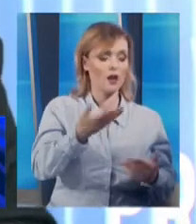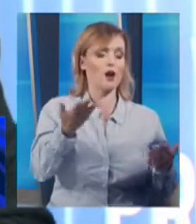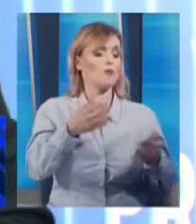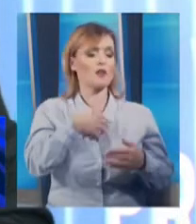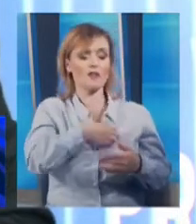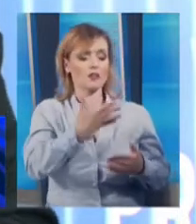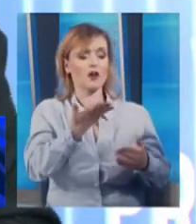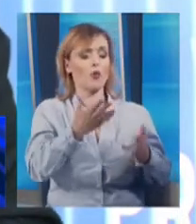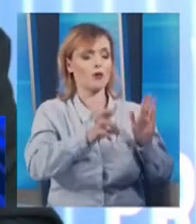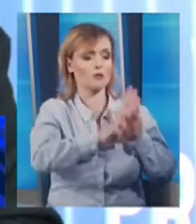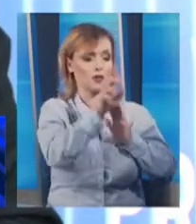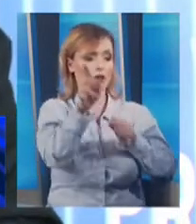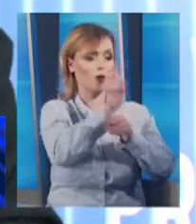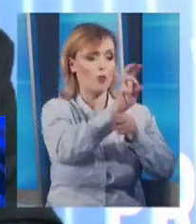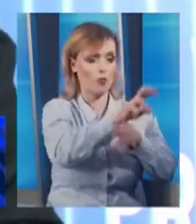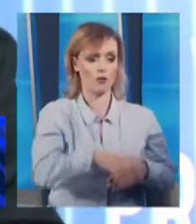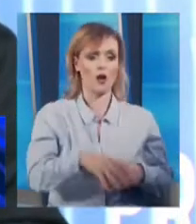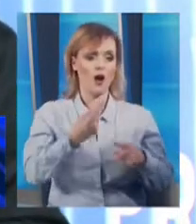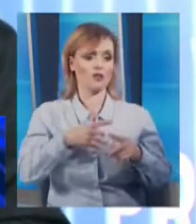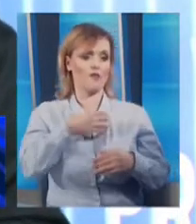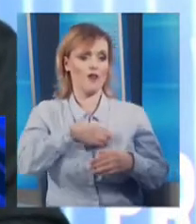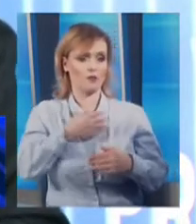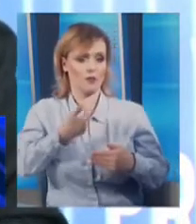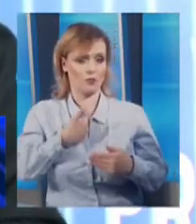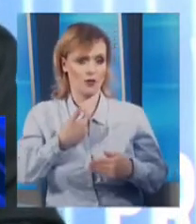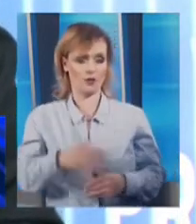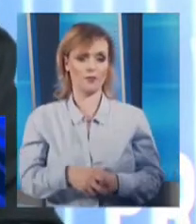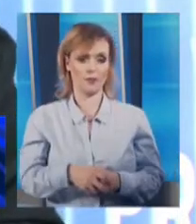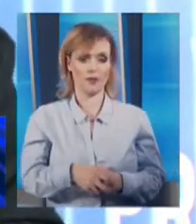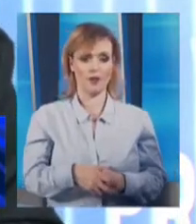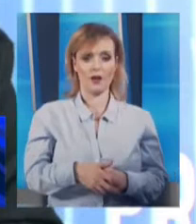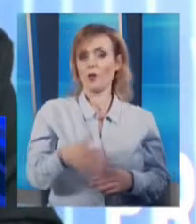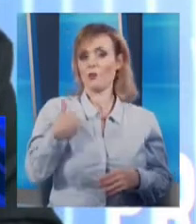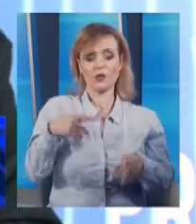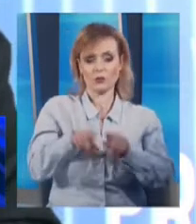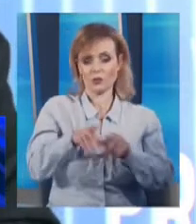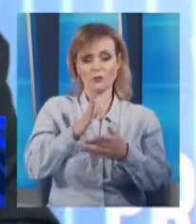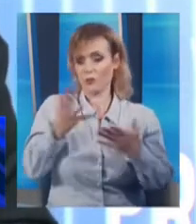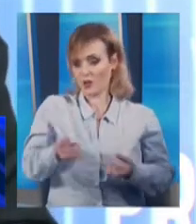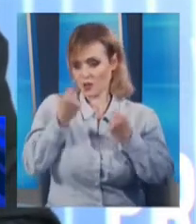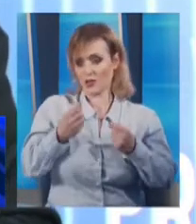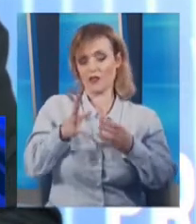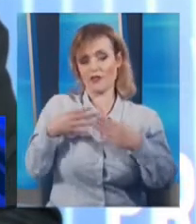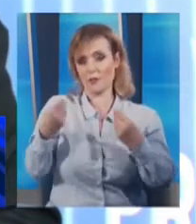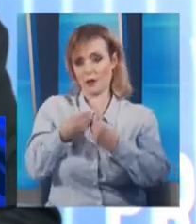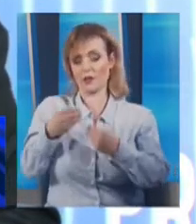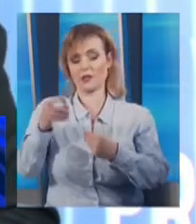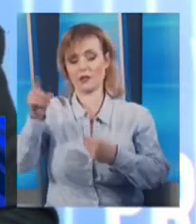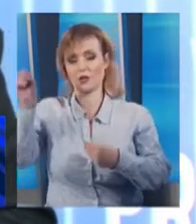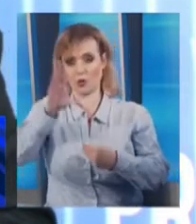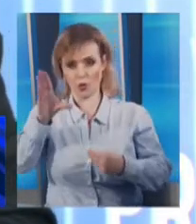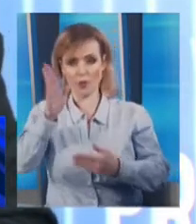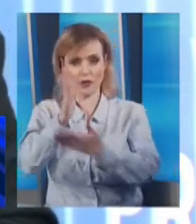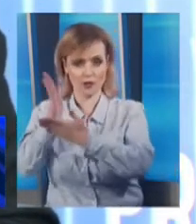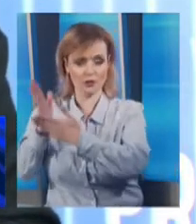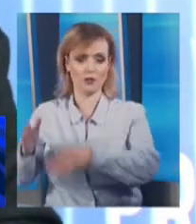merg, asta pentru mine contează poate mai mult decât orice. Altfel, am același sprijin din partea familiei populare europene, din care